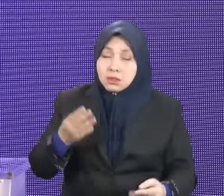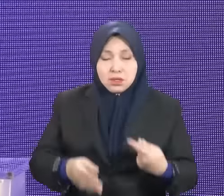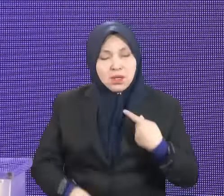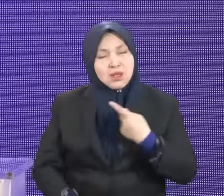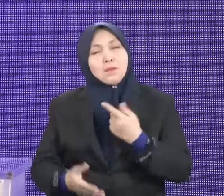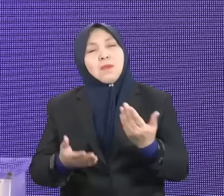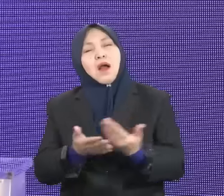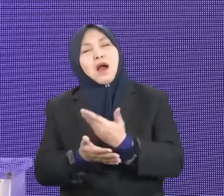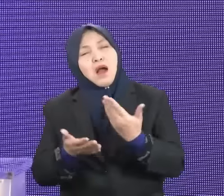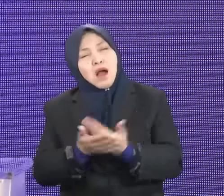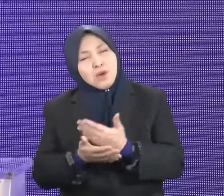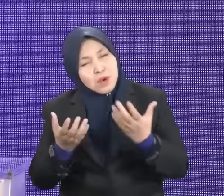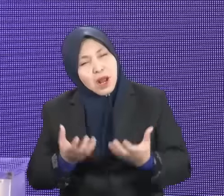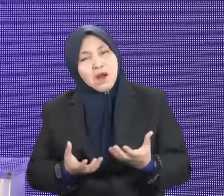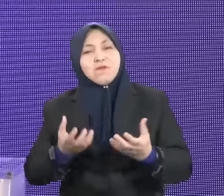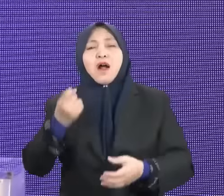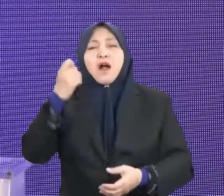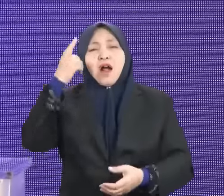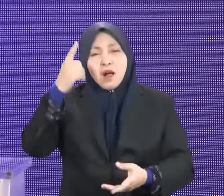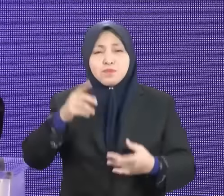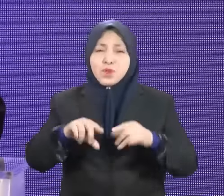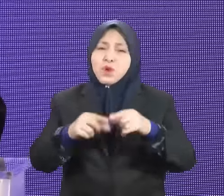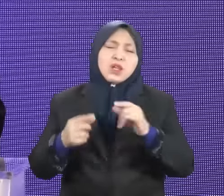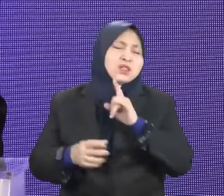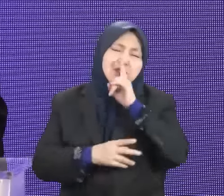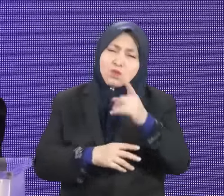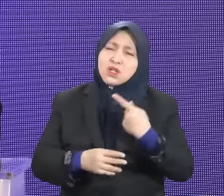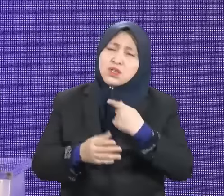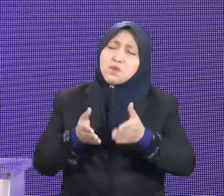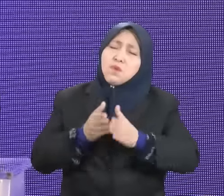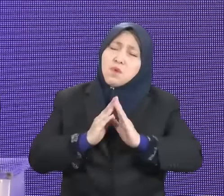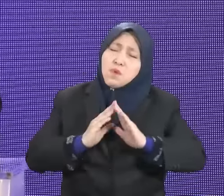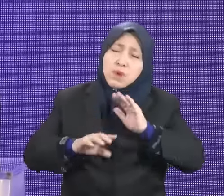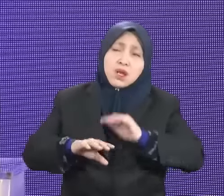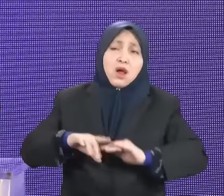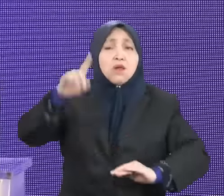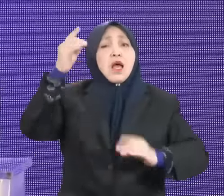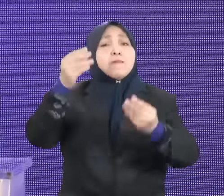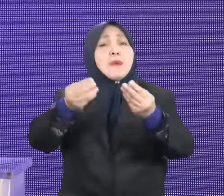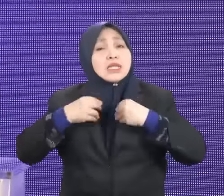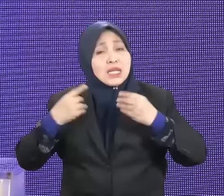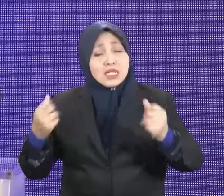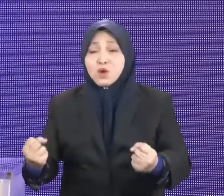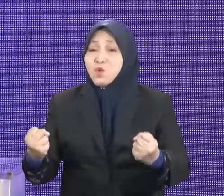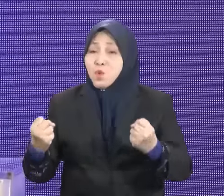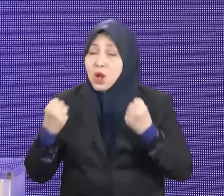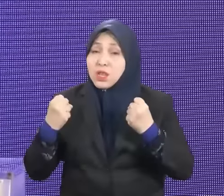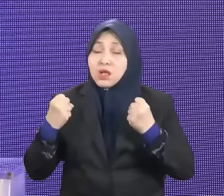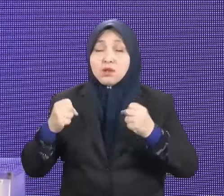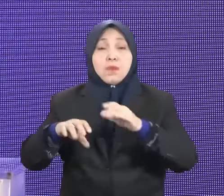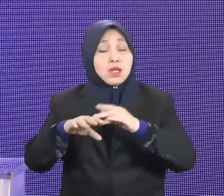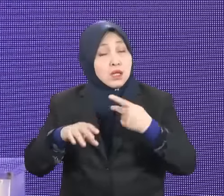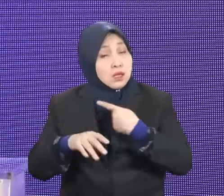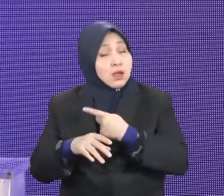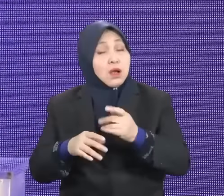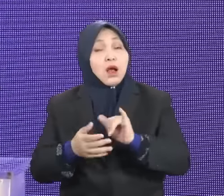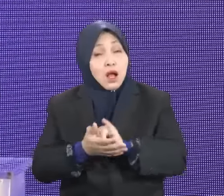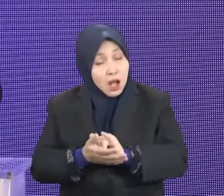memahami Alquran ini sudah tentunya kita Mohon Allah beri kekuatan kepada kita dan kita bersedia untuk ditegur